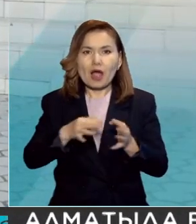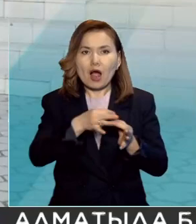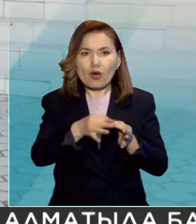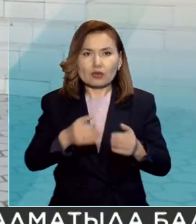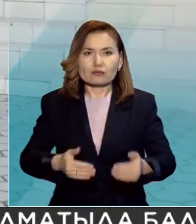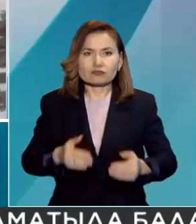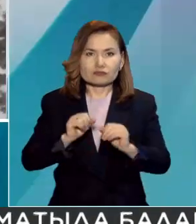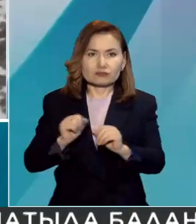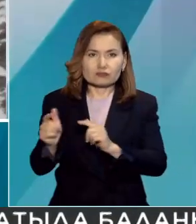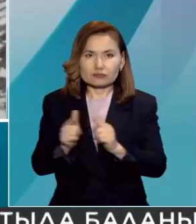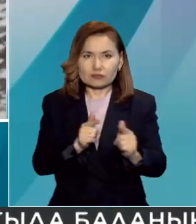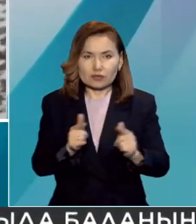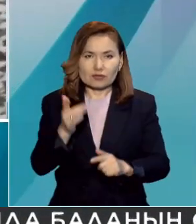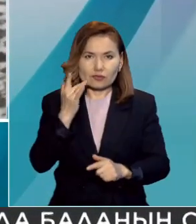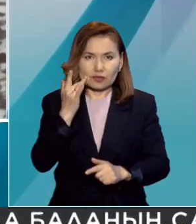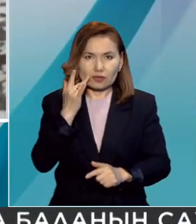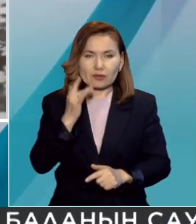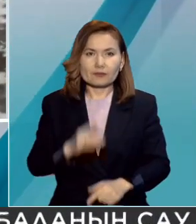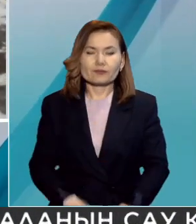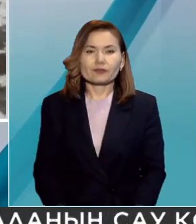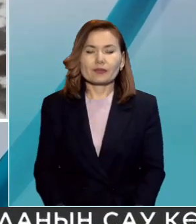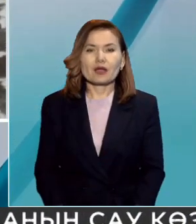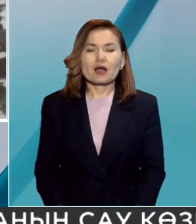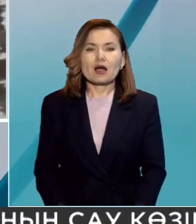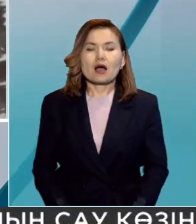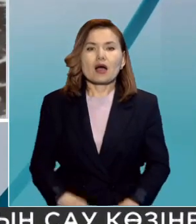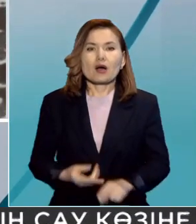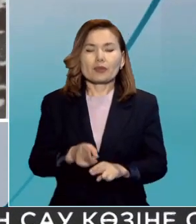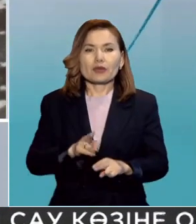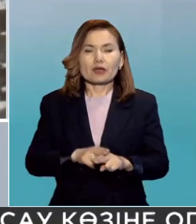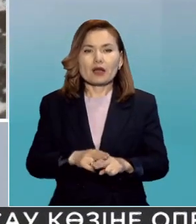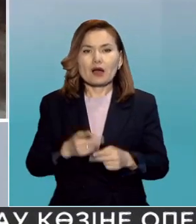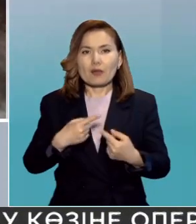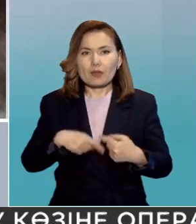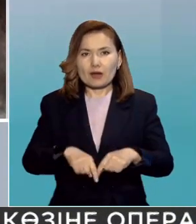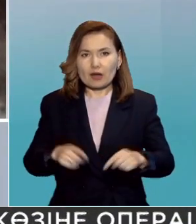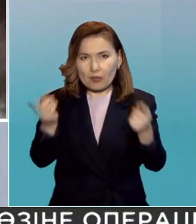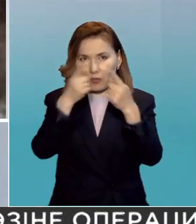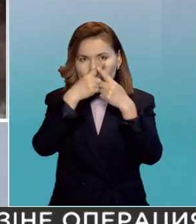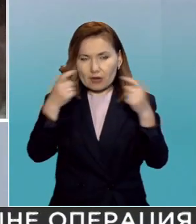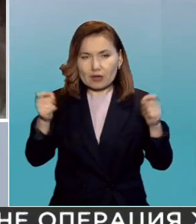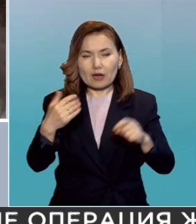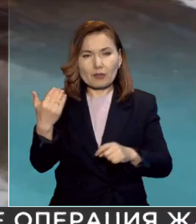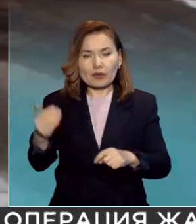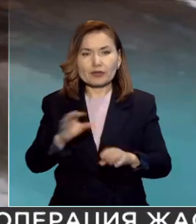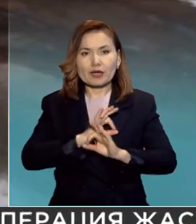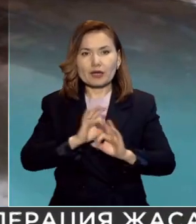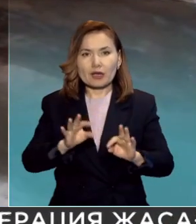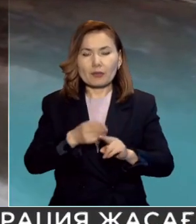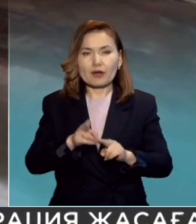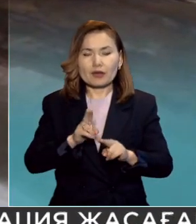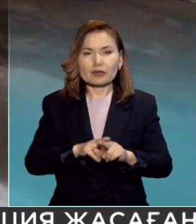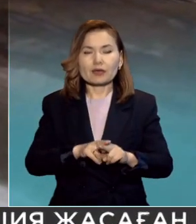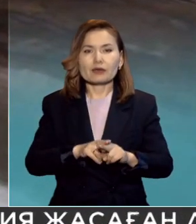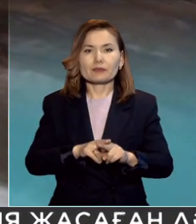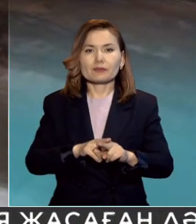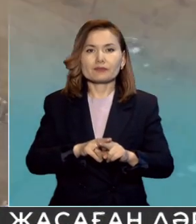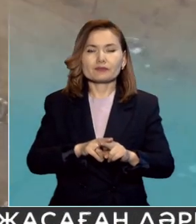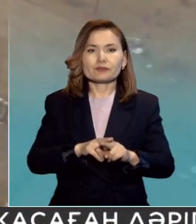дайынбыз. Осы төтенше жағдай қызметінің бізге берген сұхбатында тағы да